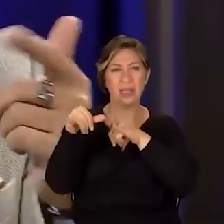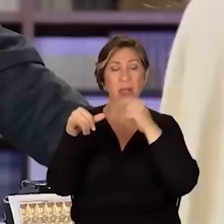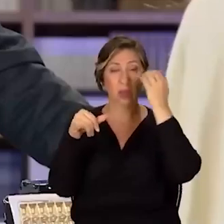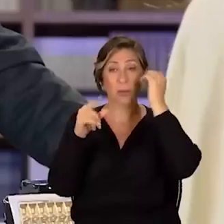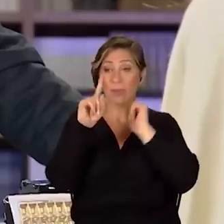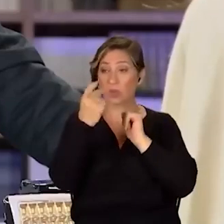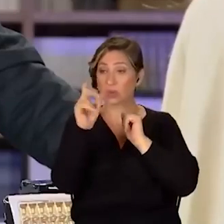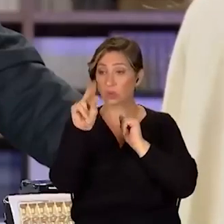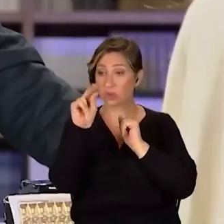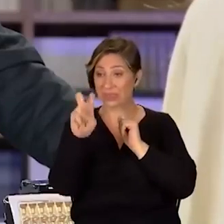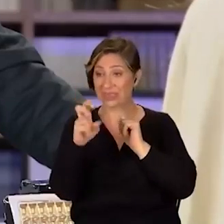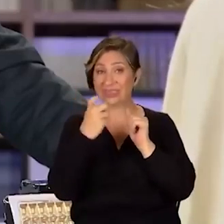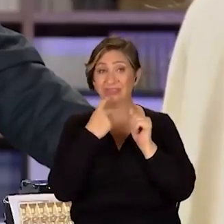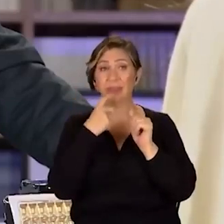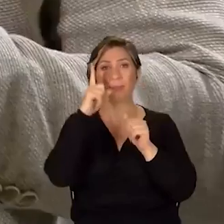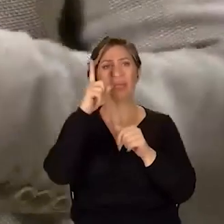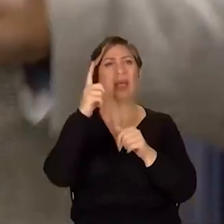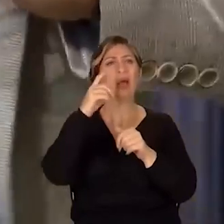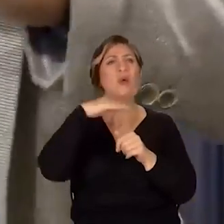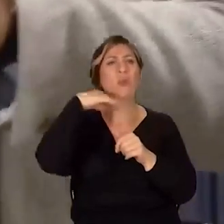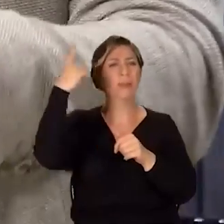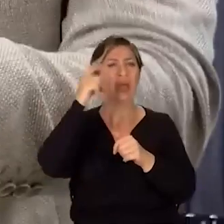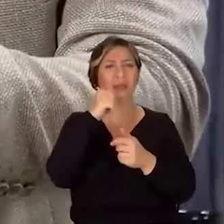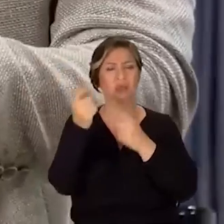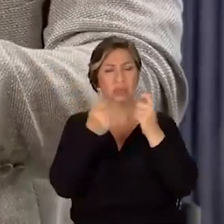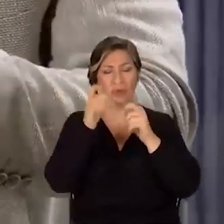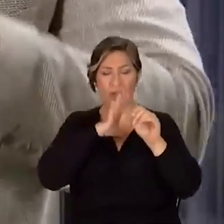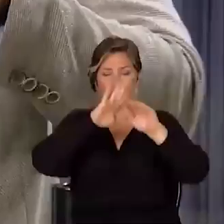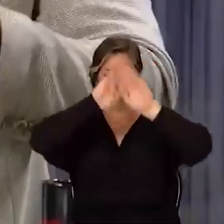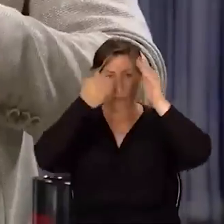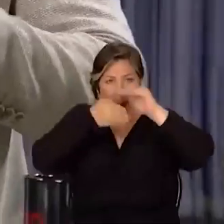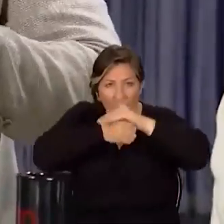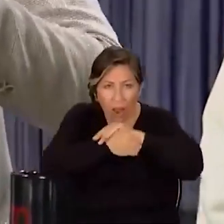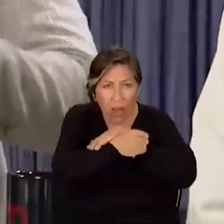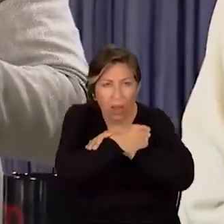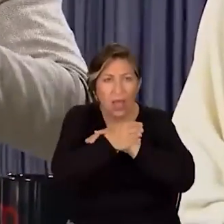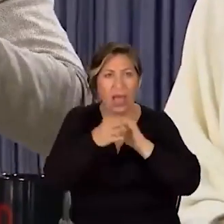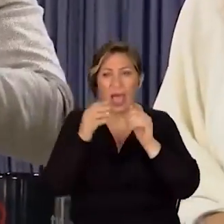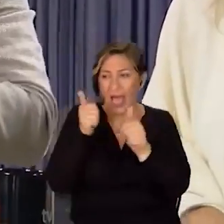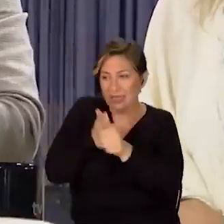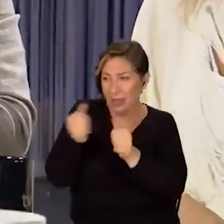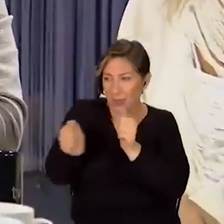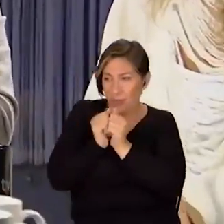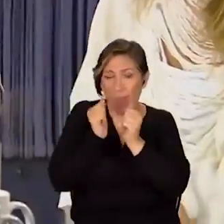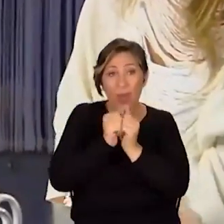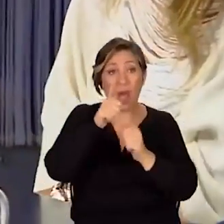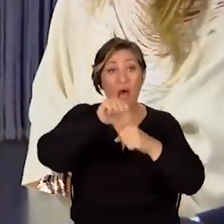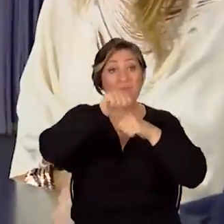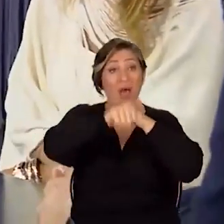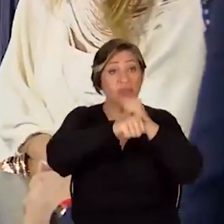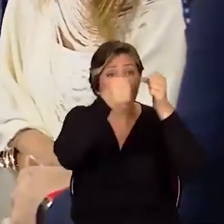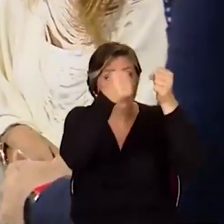Yani 1938 yılında Clement'in bir çalışması var. Gidiyor bir mağaranın içerisinde. Mağaranın içerisinde asistanıyla beraber 6 hafta